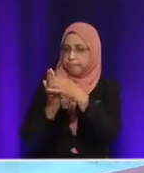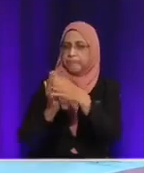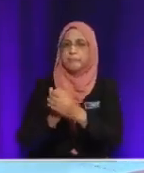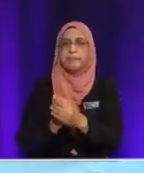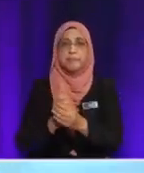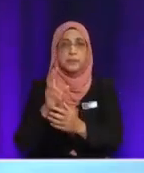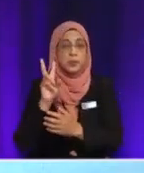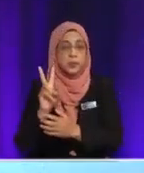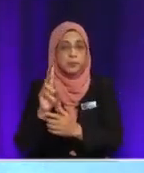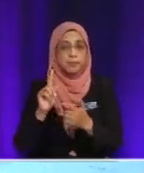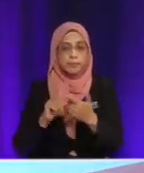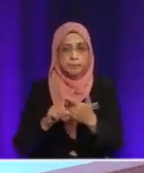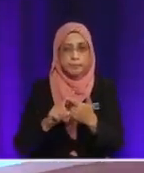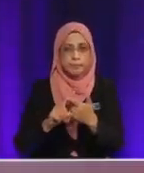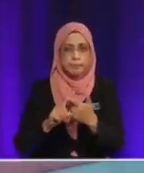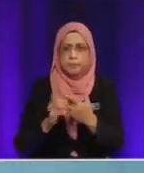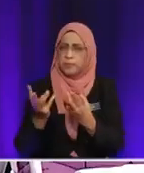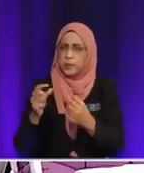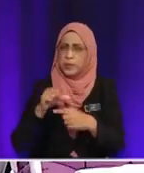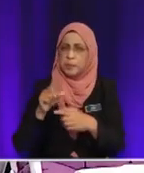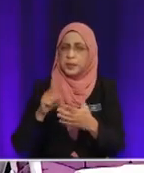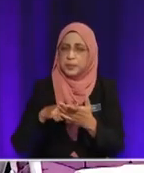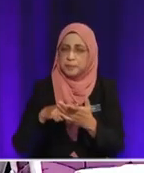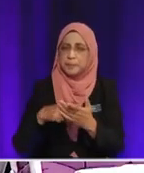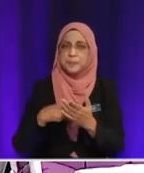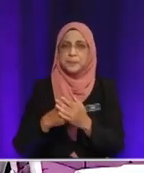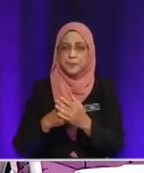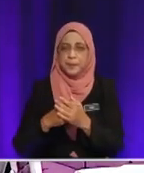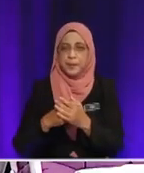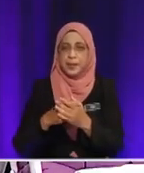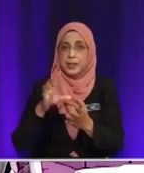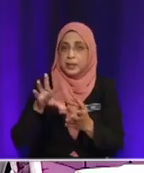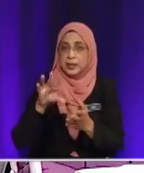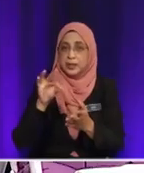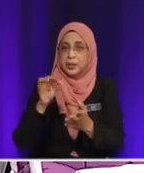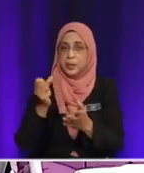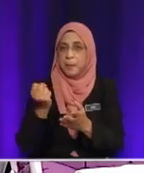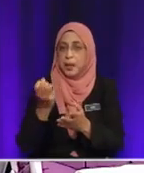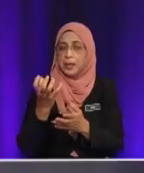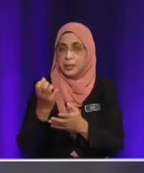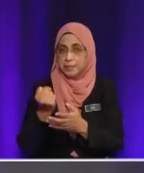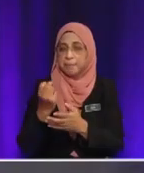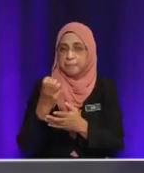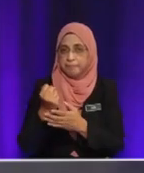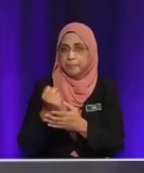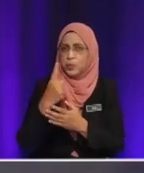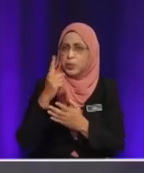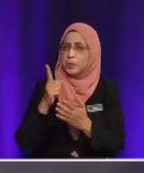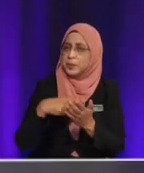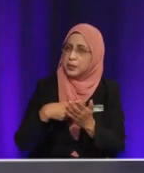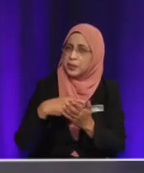kita gunakan apa? Cikgu Fatin. Okey, kita boleh gunakan tisu basah. Tisu basah ya, cikgu? Okey. Okey, tisu